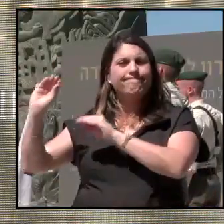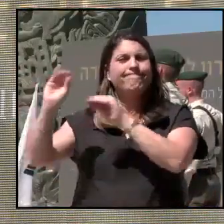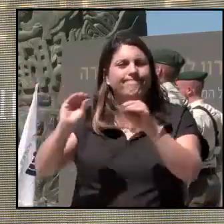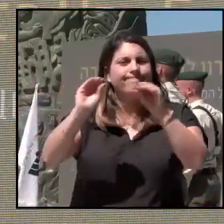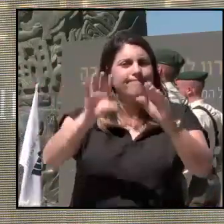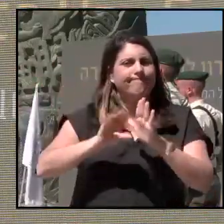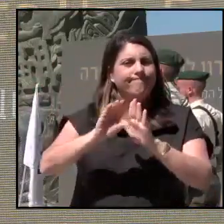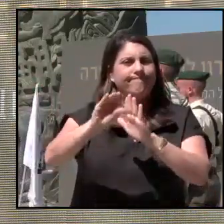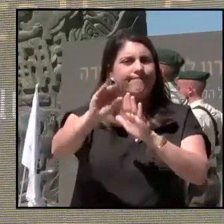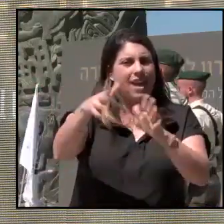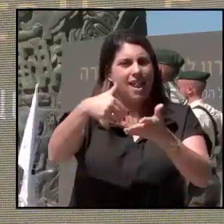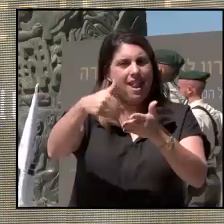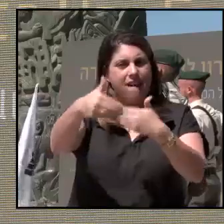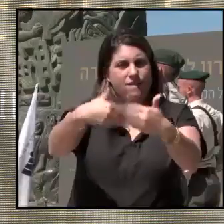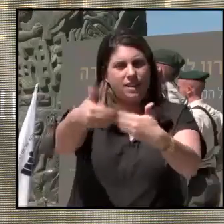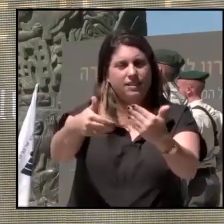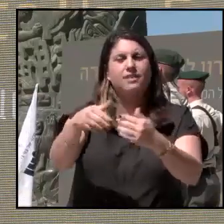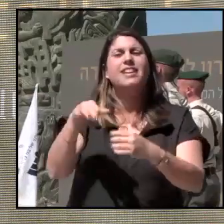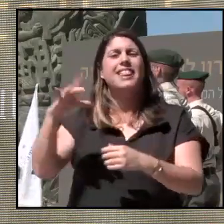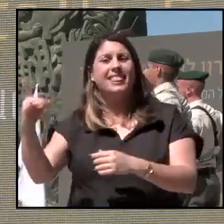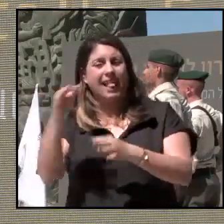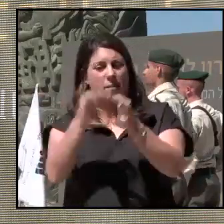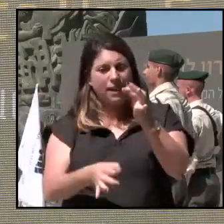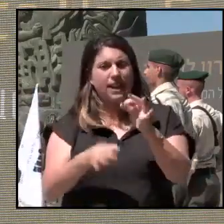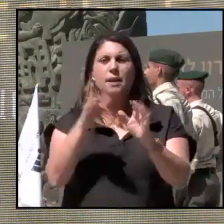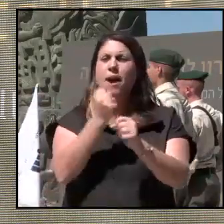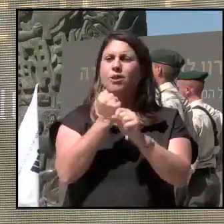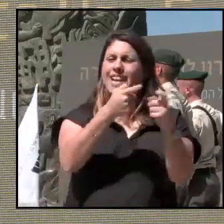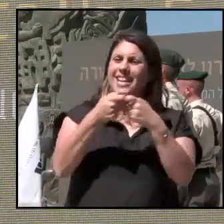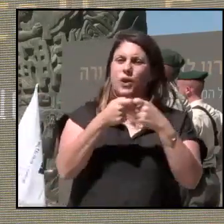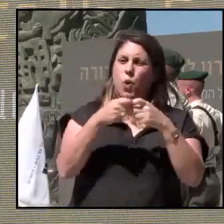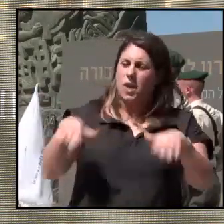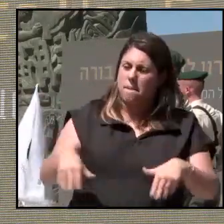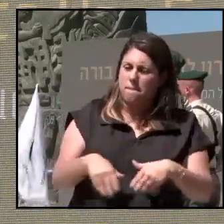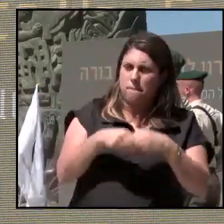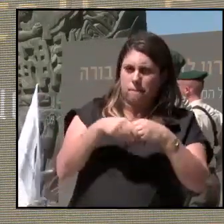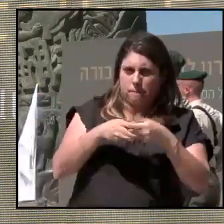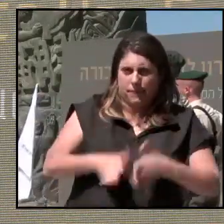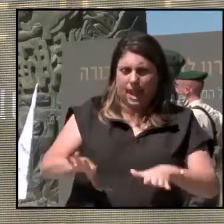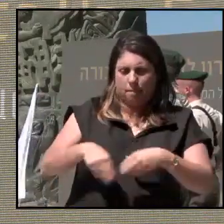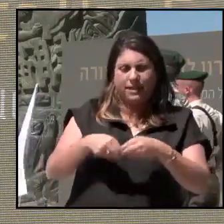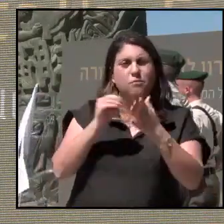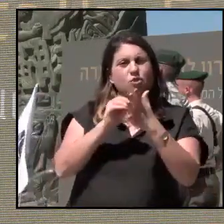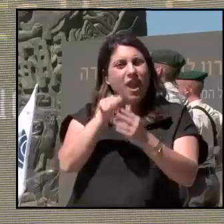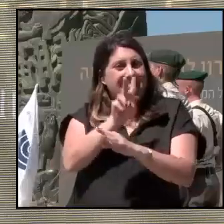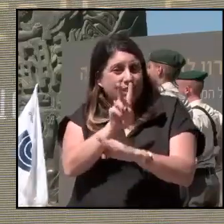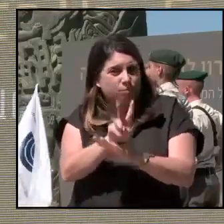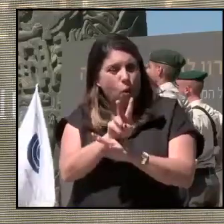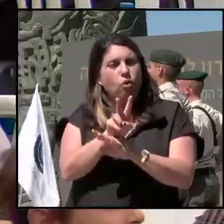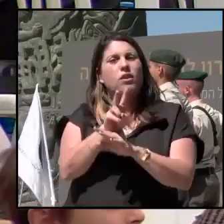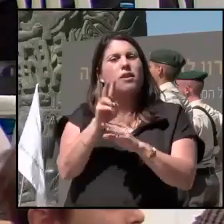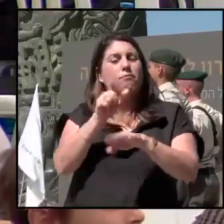לעולמים. ודן פירט בדבריו מה עושה ארגון בני ברית כדי לשמור על הנכסים האלה במימד